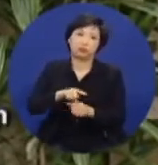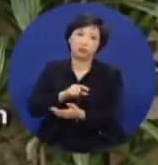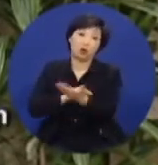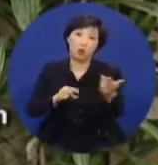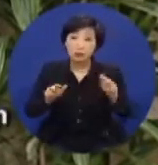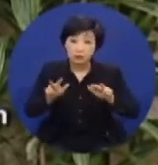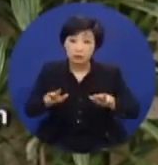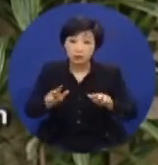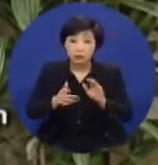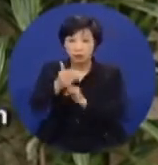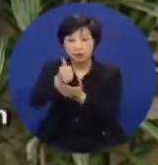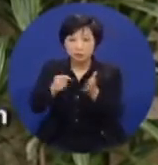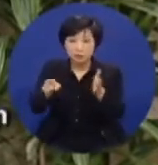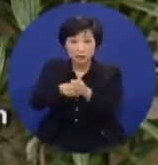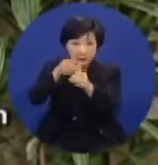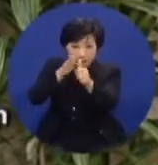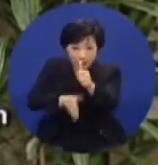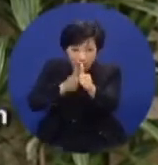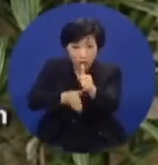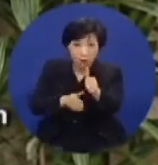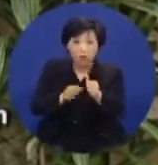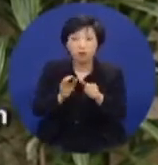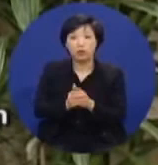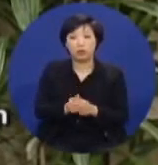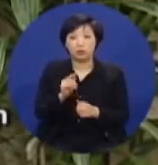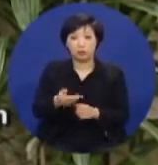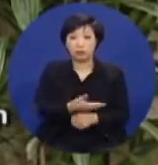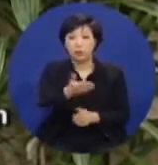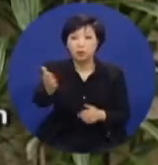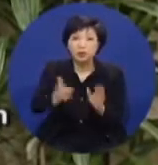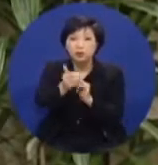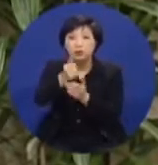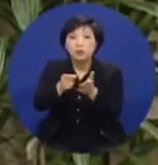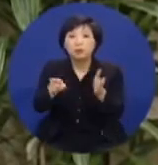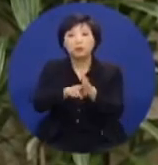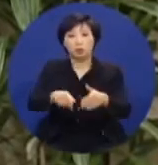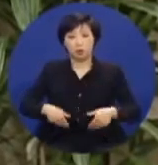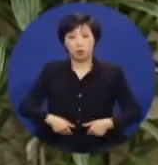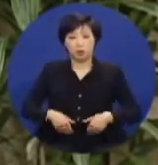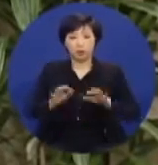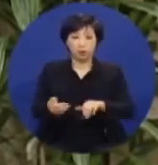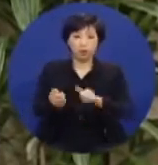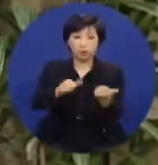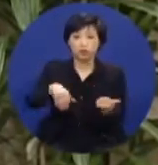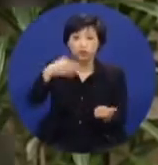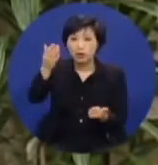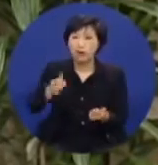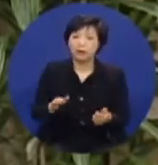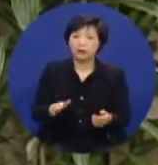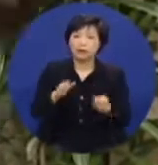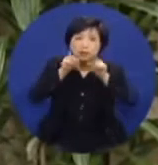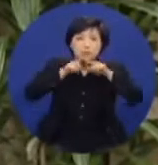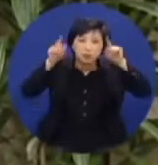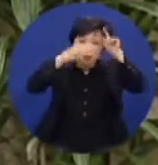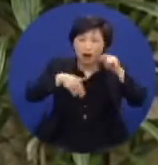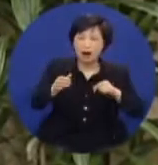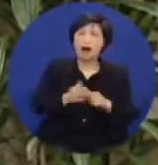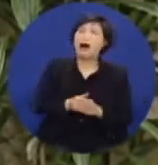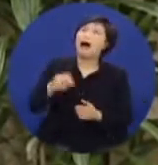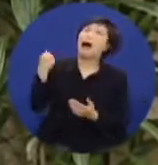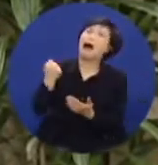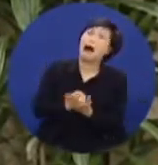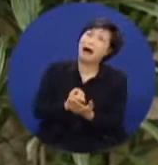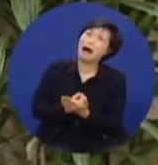죽음 뒤 기수 밑에 럴 때 예수님이 뛰었지 죽은 다음에 go 까서 급해 믿을 깔